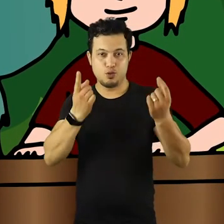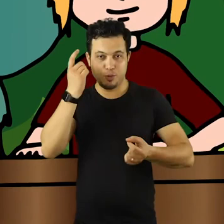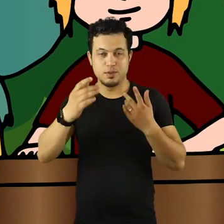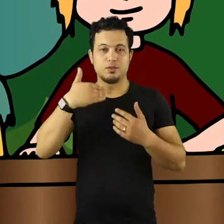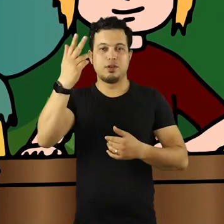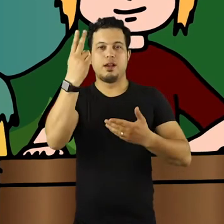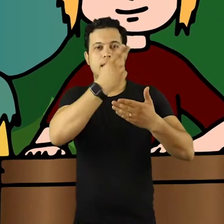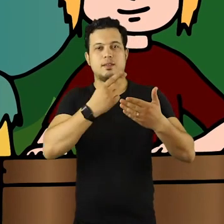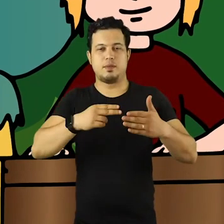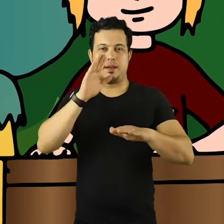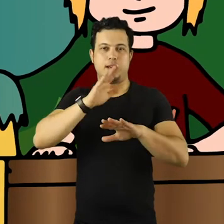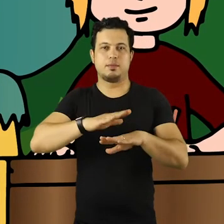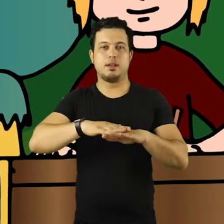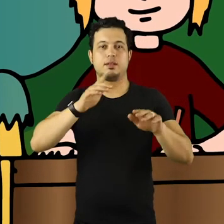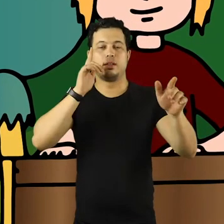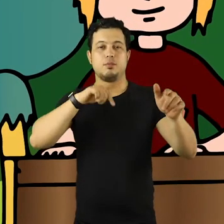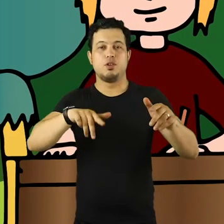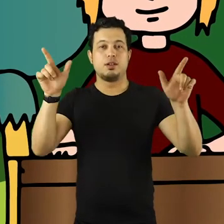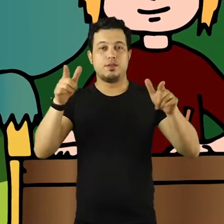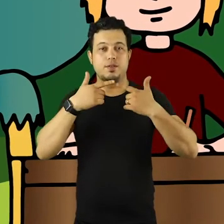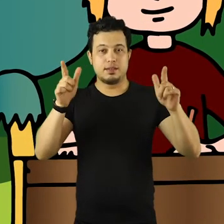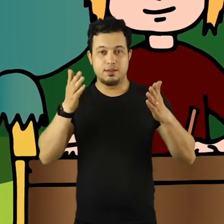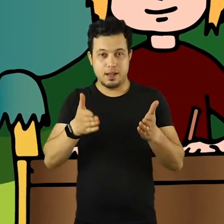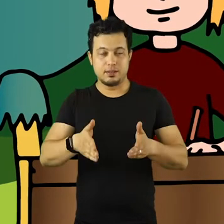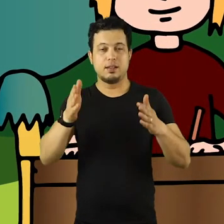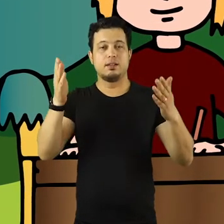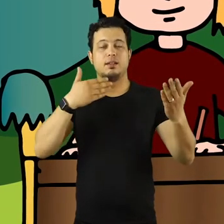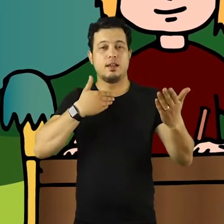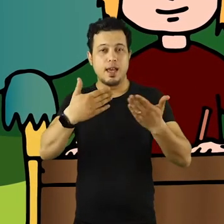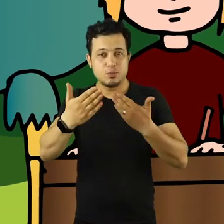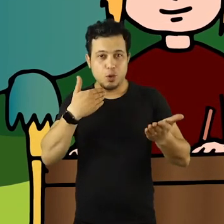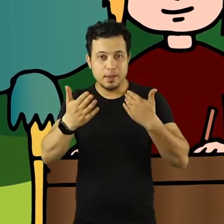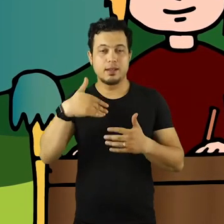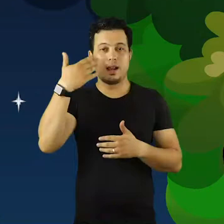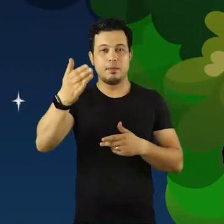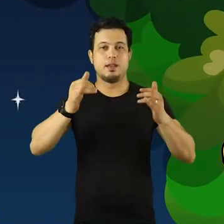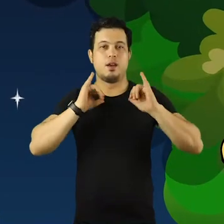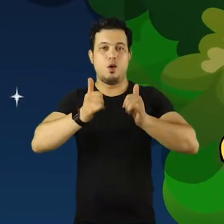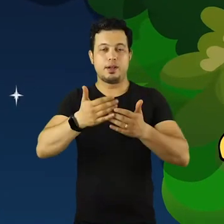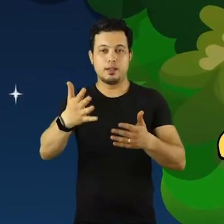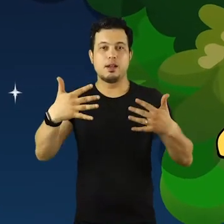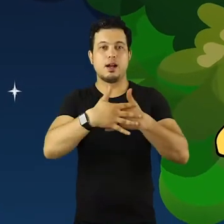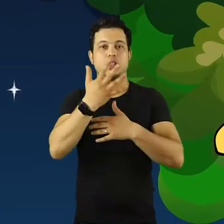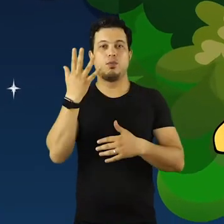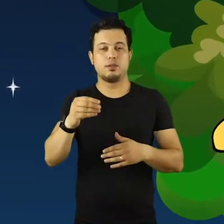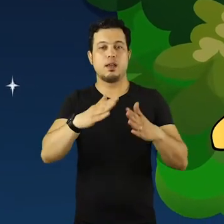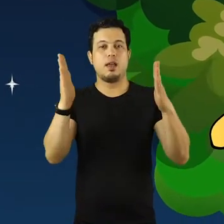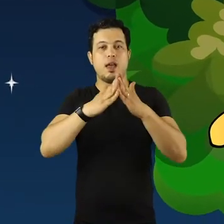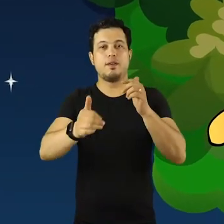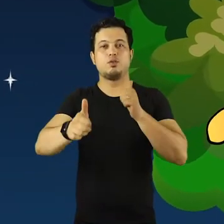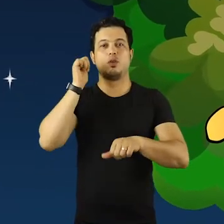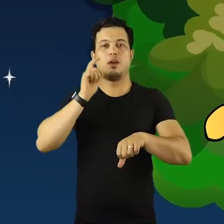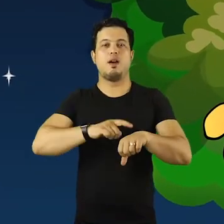resimler yaptılar. Şenlikte hem söylediler hem oynadılar. Akşam olduğunda artık